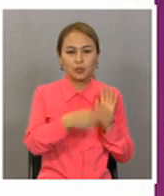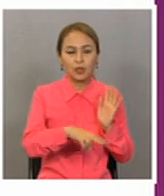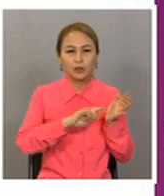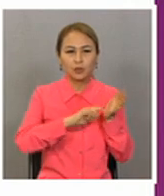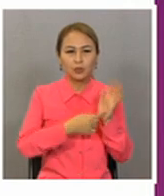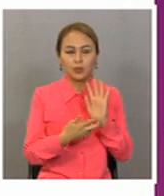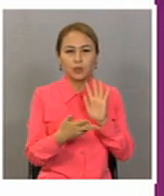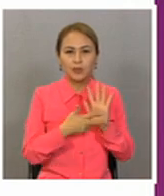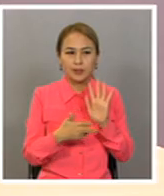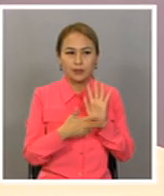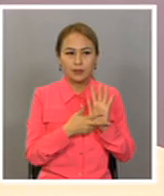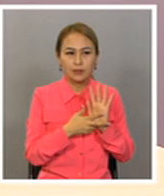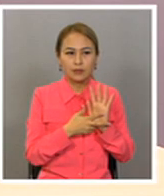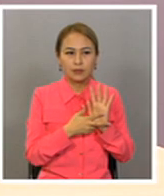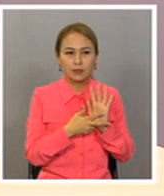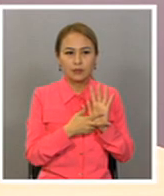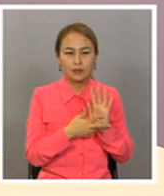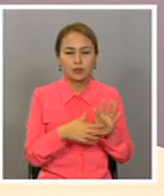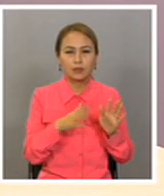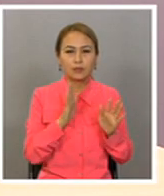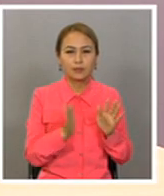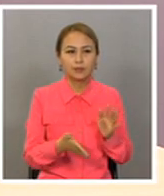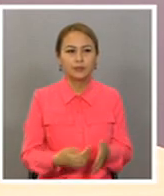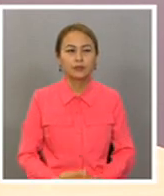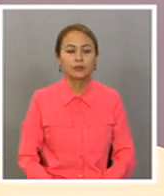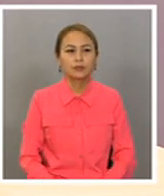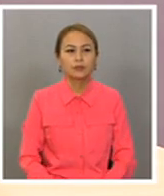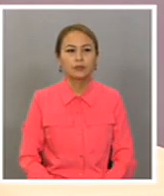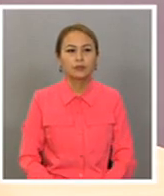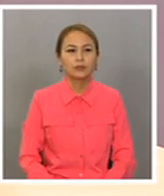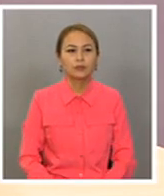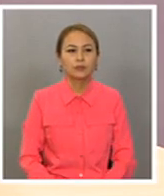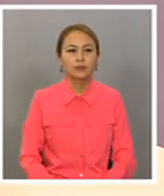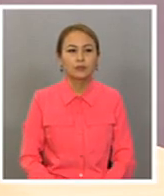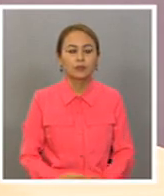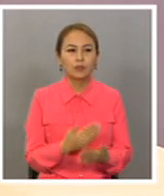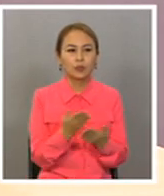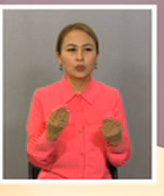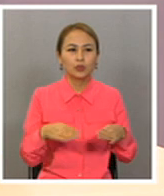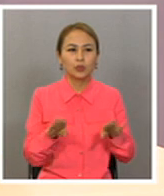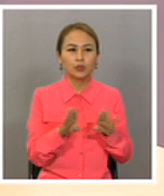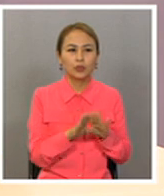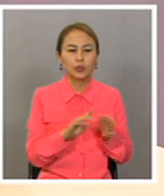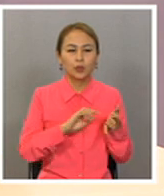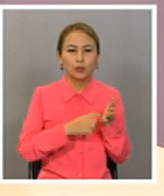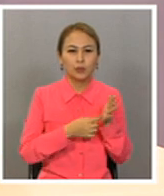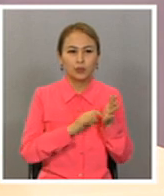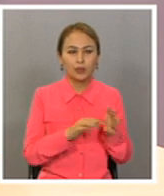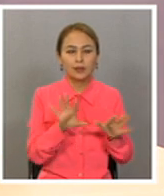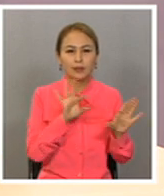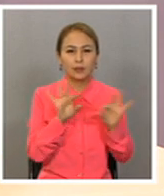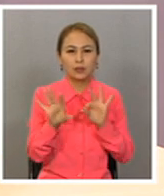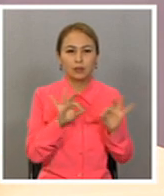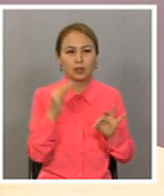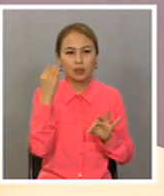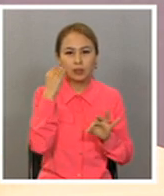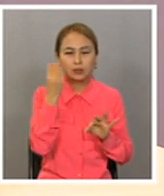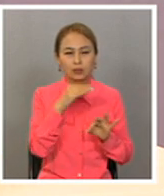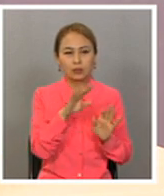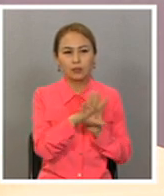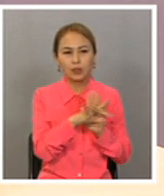8-тің көбейтіндісіне көбейтеміз. Бұл жерде көбейтудің терімділік қасиетін пайдалана